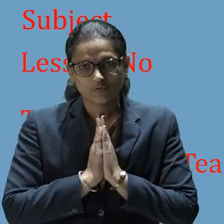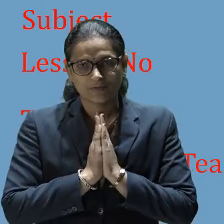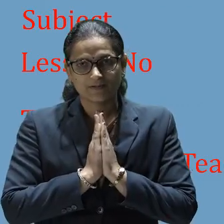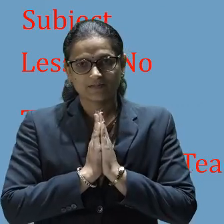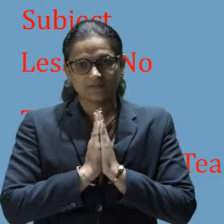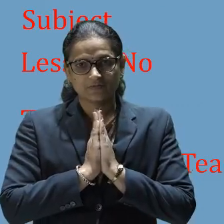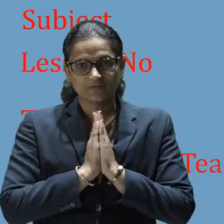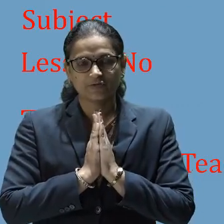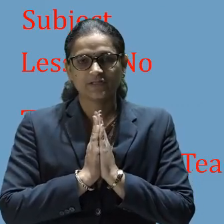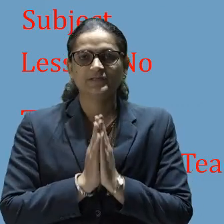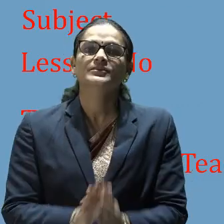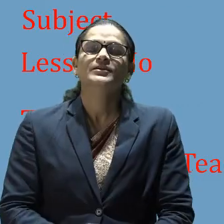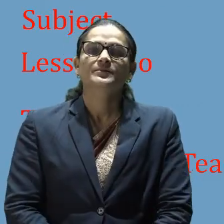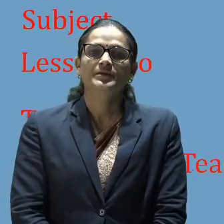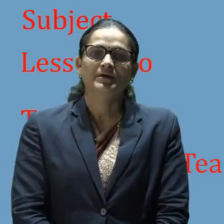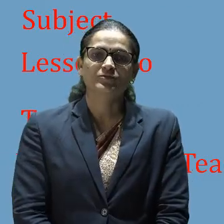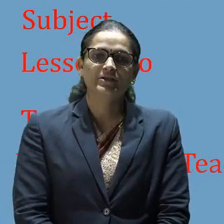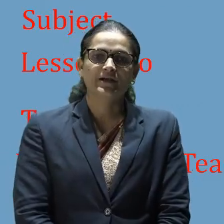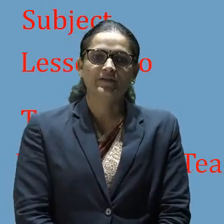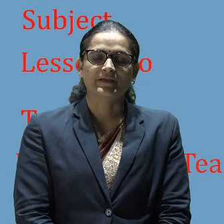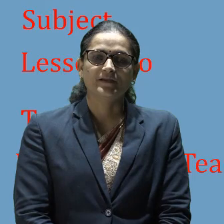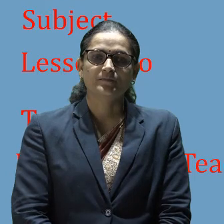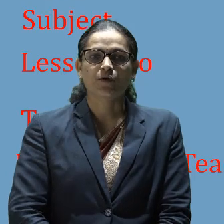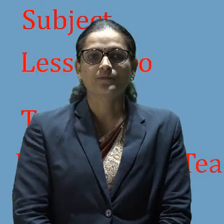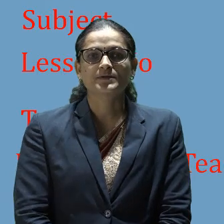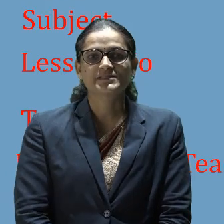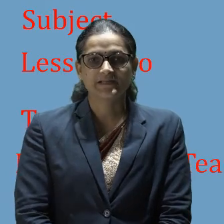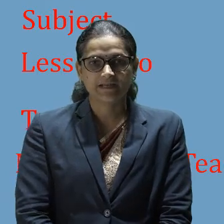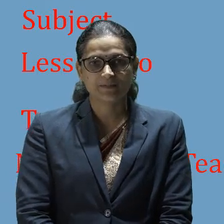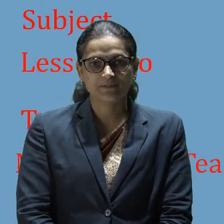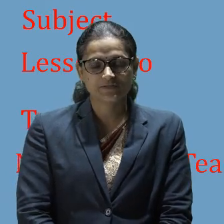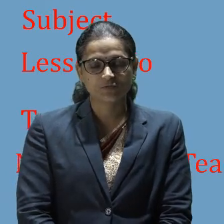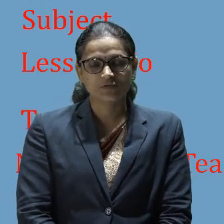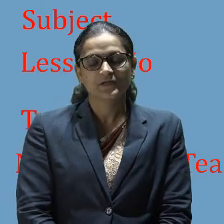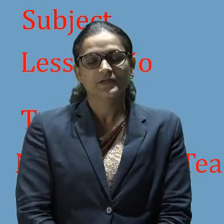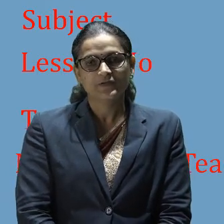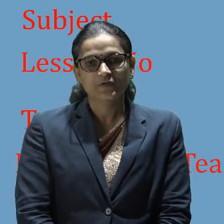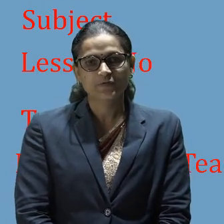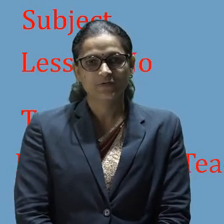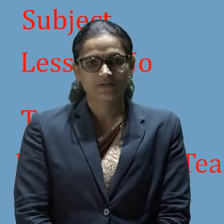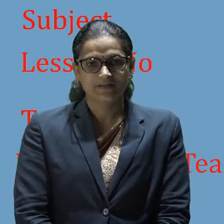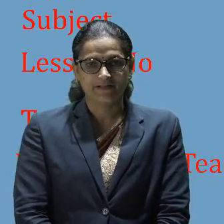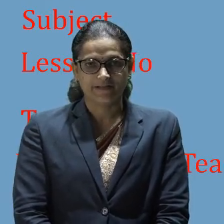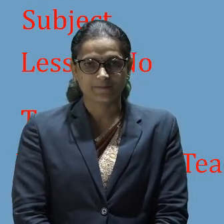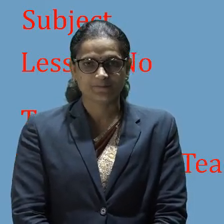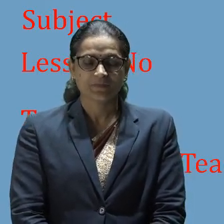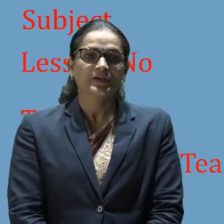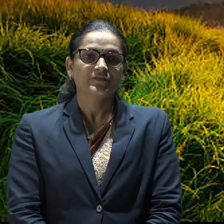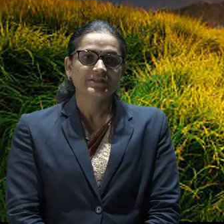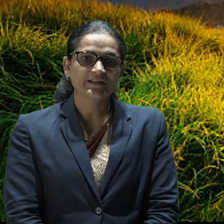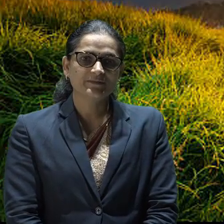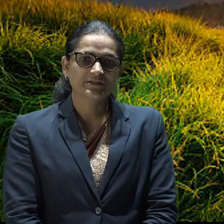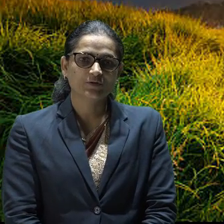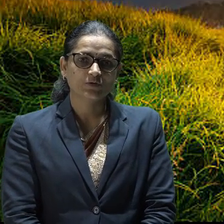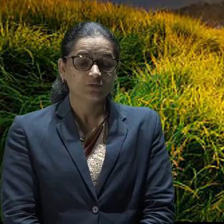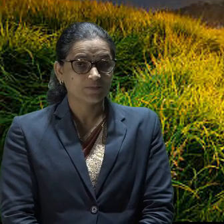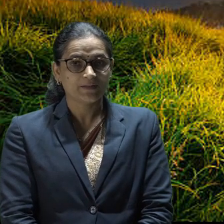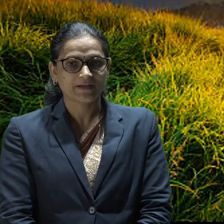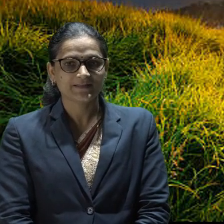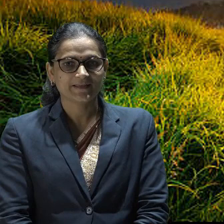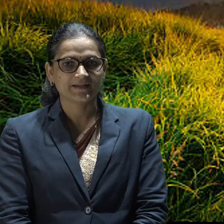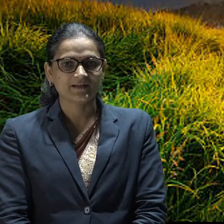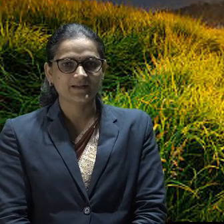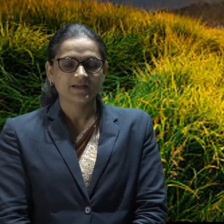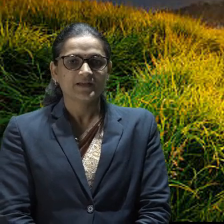नमस्कार, सुप्रभात, गुड मॉर्निंग। मी माधुरी गाडवे फ्रॉम सिग्नेट पब्लिक स्कूल न्यू नरे। विद्यार्थी मित्रों,